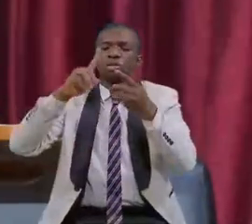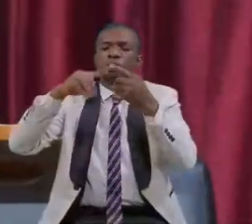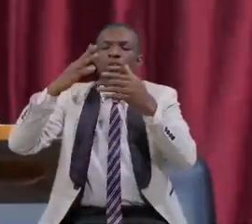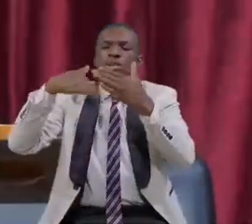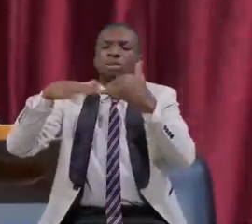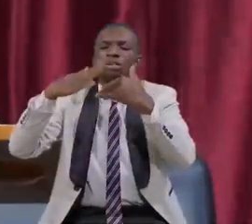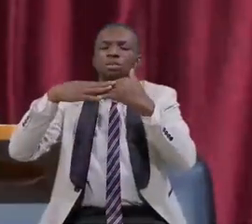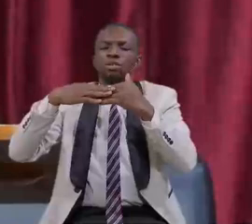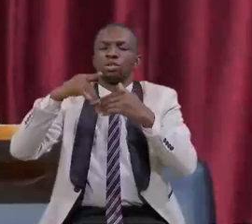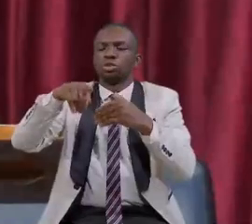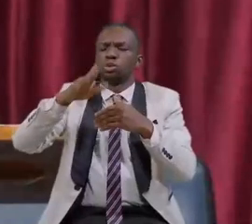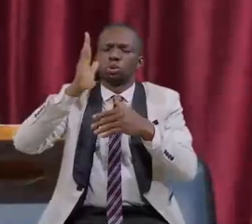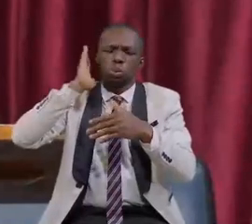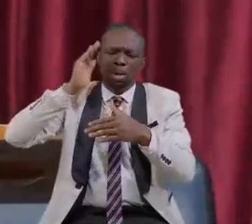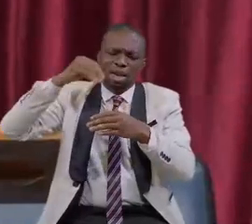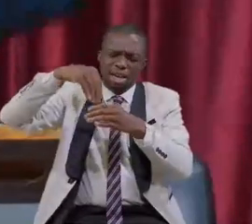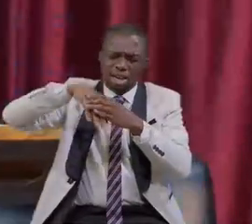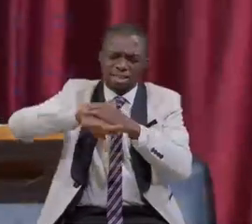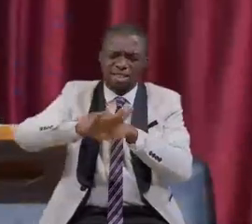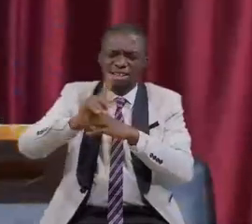Vous allez entrer dans le royaume éternel.